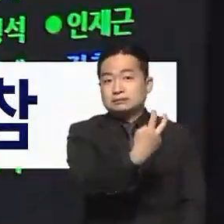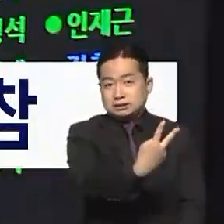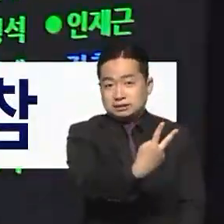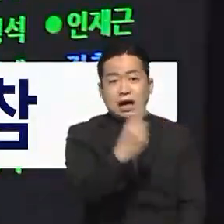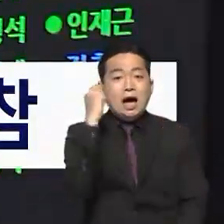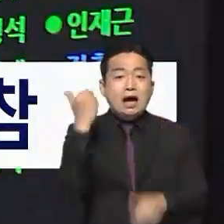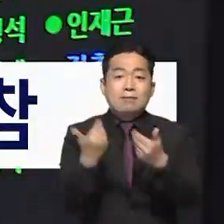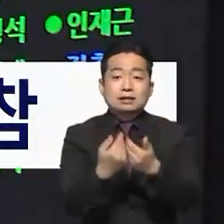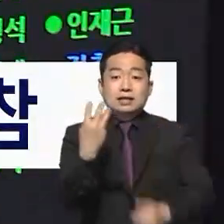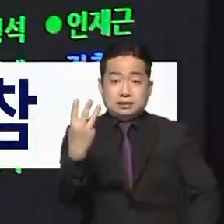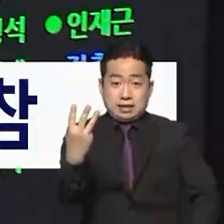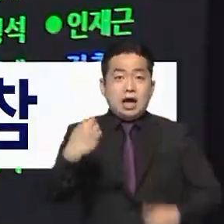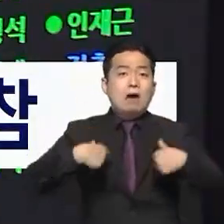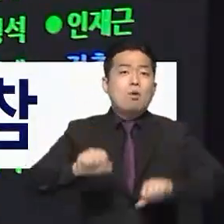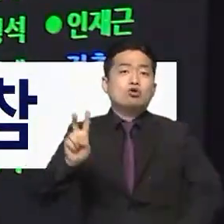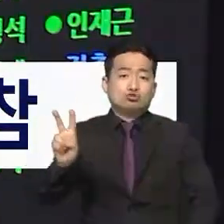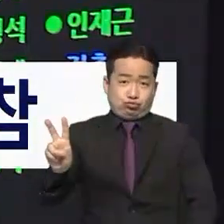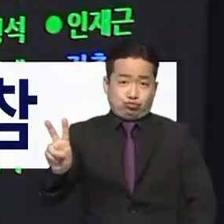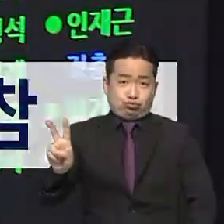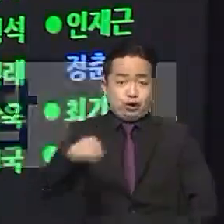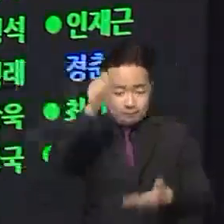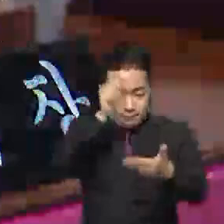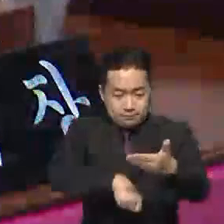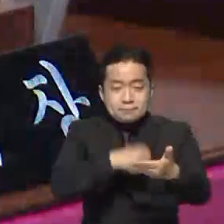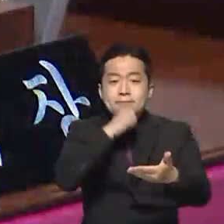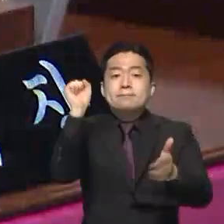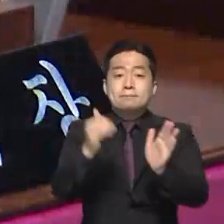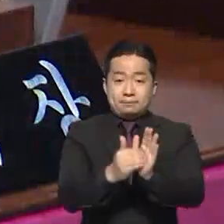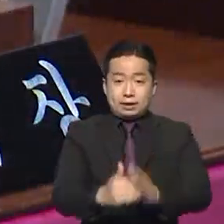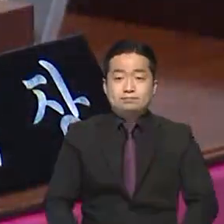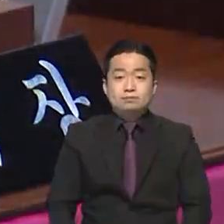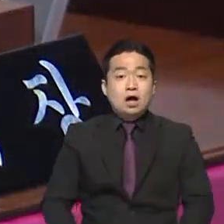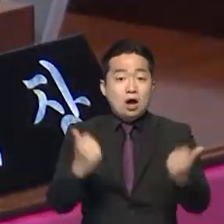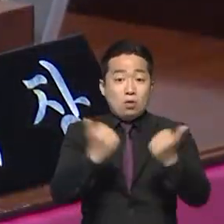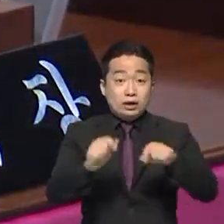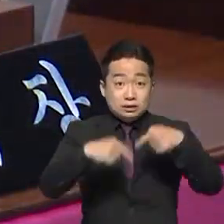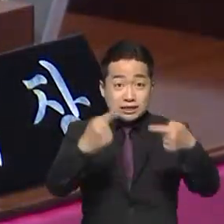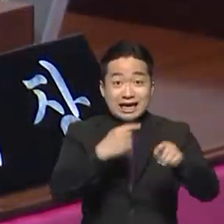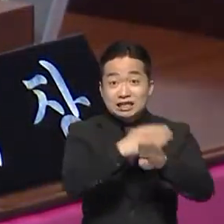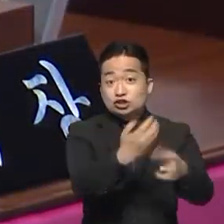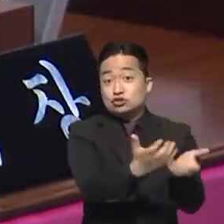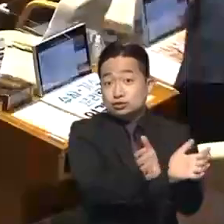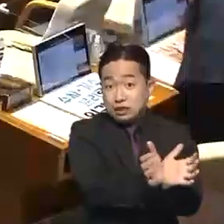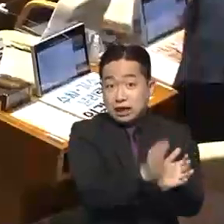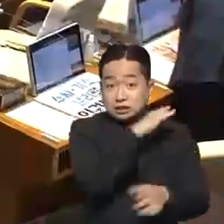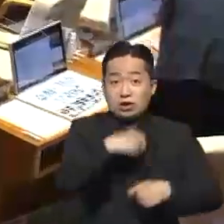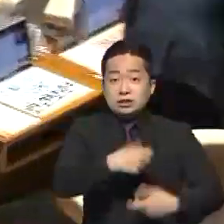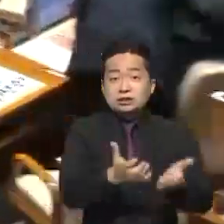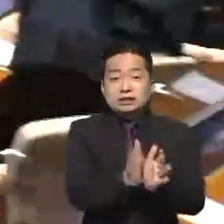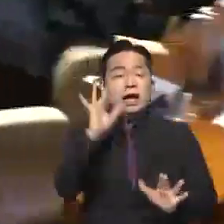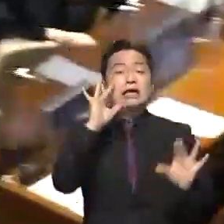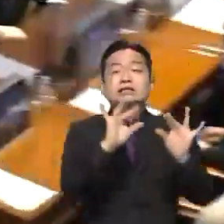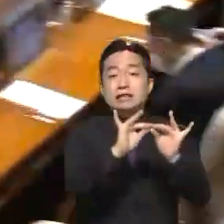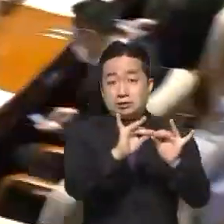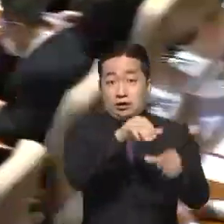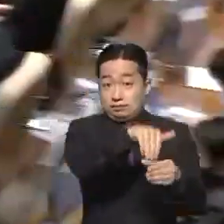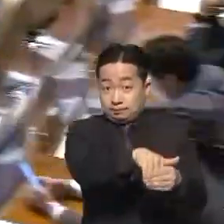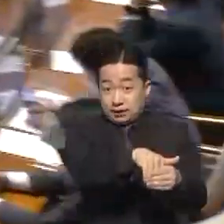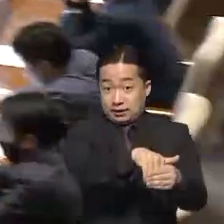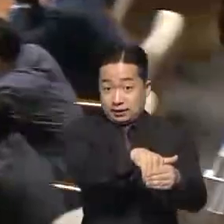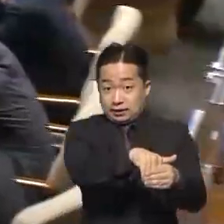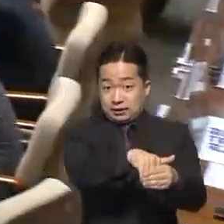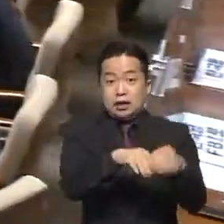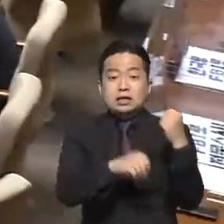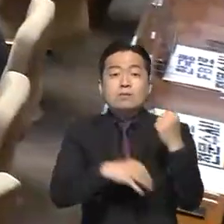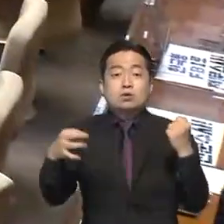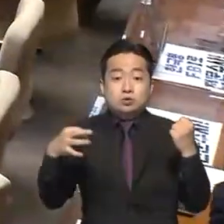3표, 기권 2표로 본회의를 통과했습니다. 회의에 참석한 민주당과 정의당 의원이 찬성표를 던졌고